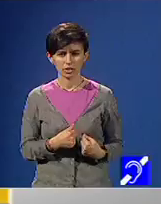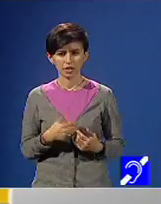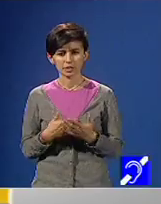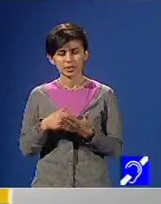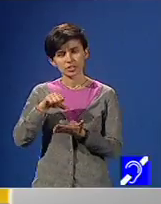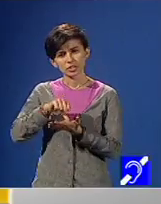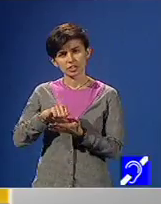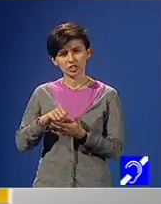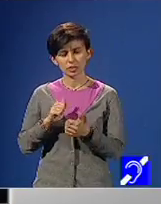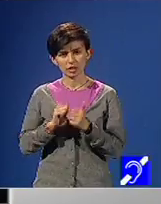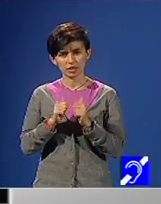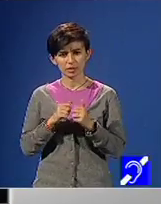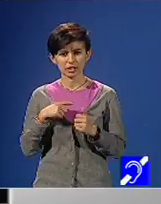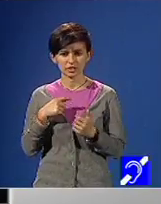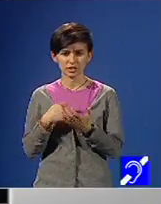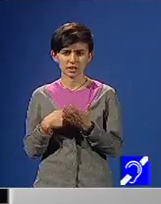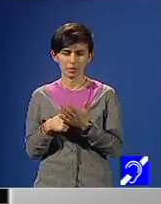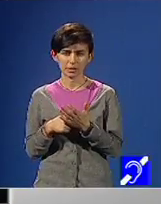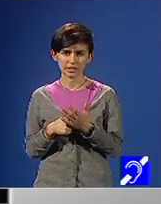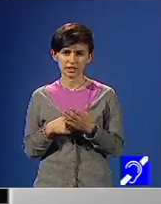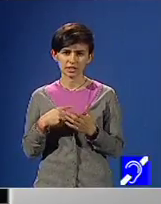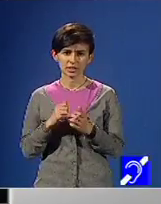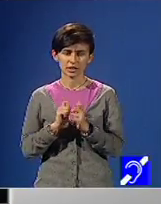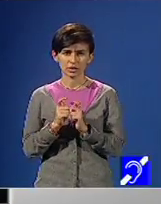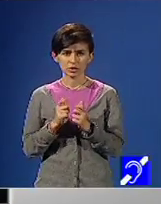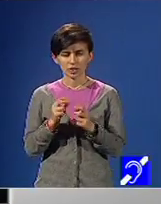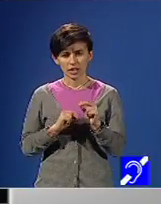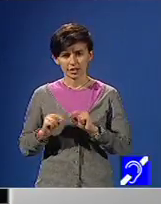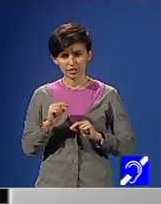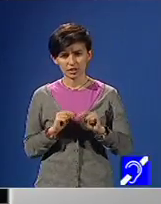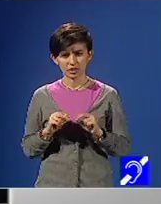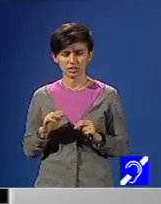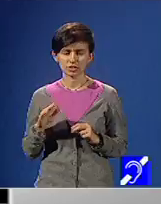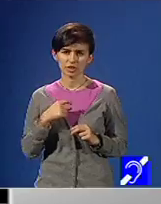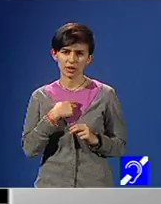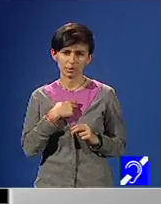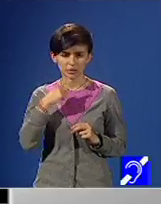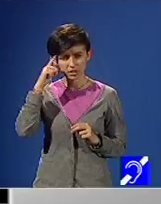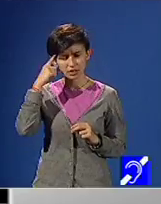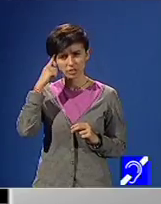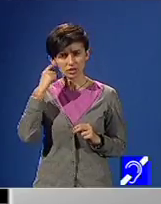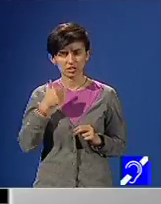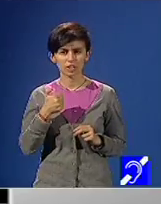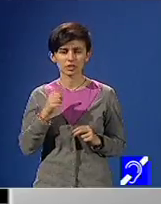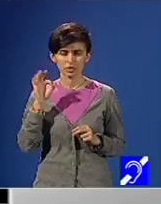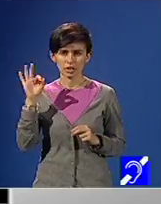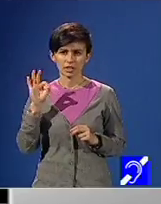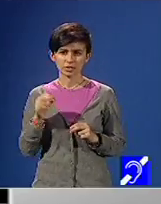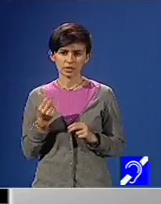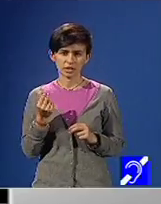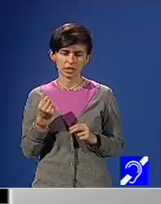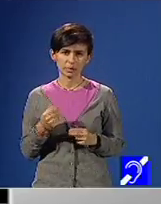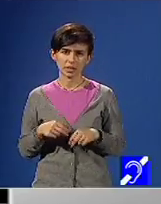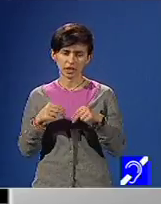Centrul Sportiv La Mont. Sunt plătite direct în contul asociației. În acest fel, aveți garanția că 100% din suma donată ajunge